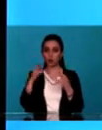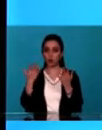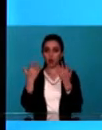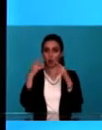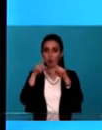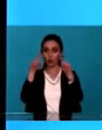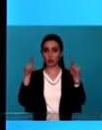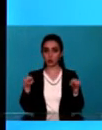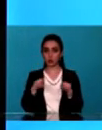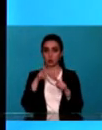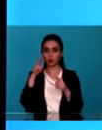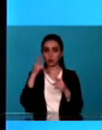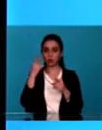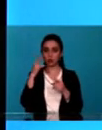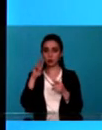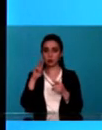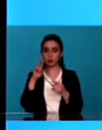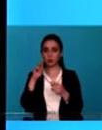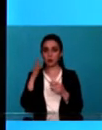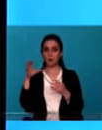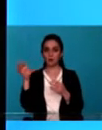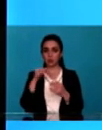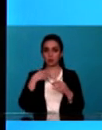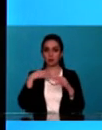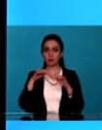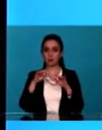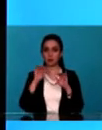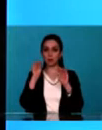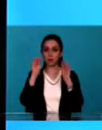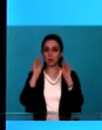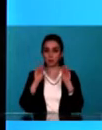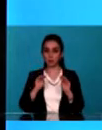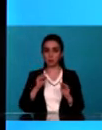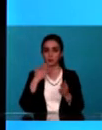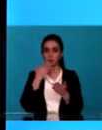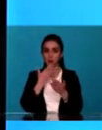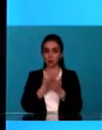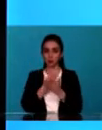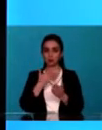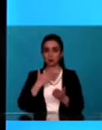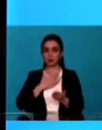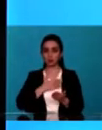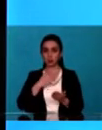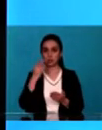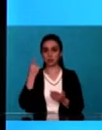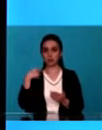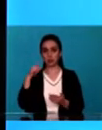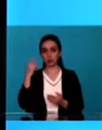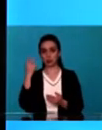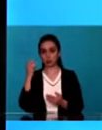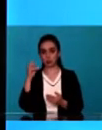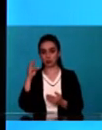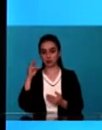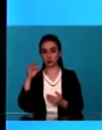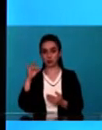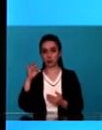мы в столбик печатаем весь наш список, который мы хотим. В данном случае здесь просто строка 1, строка 2 и так